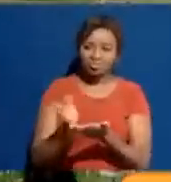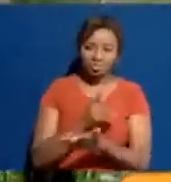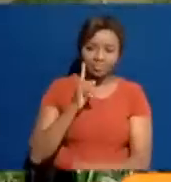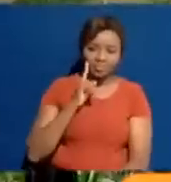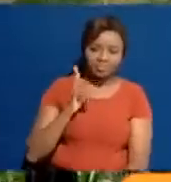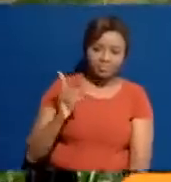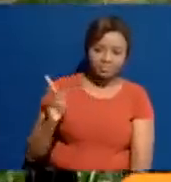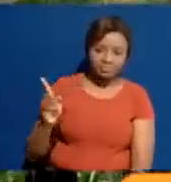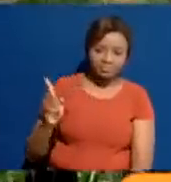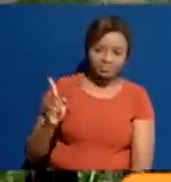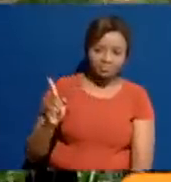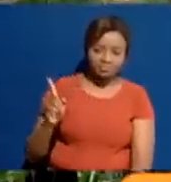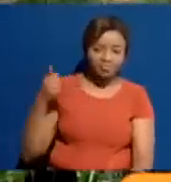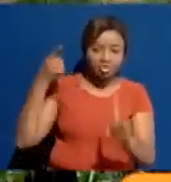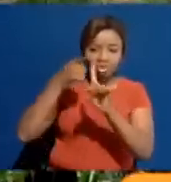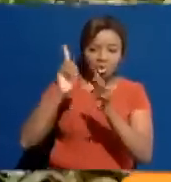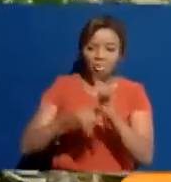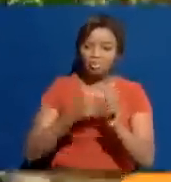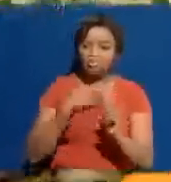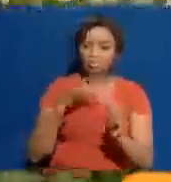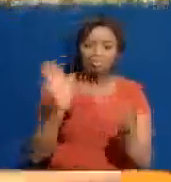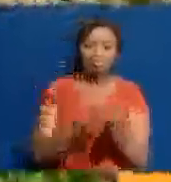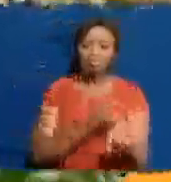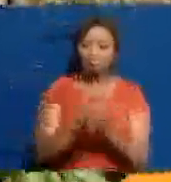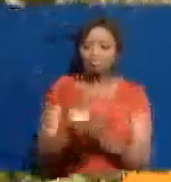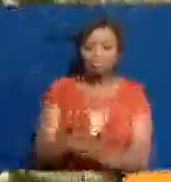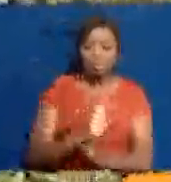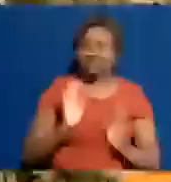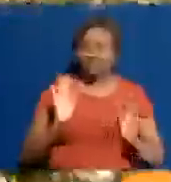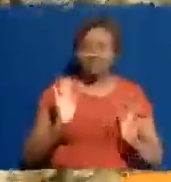shamba wakiwa na nia ya kuiba na kuharibu.